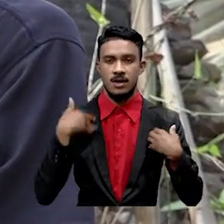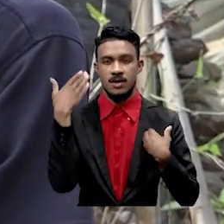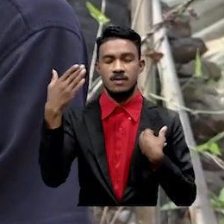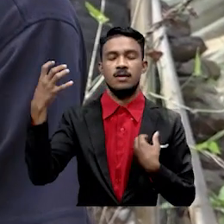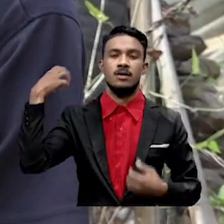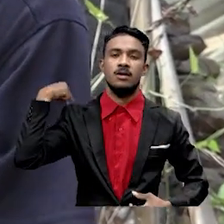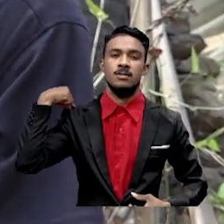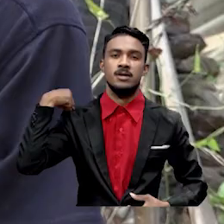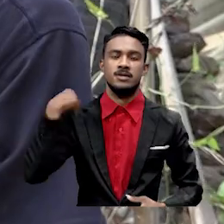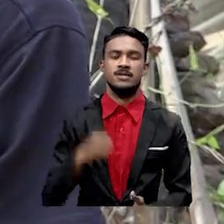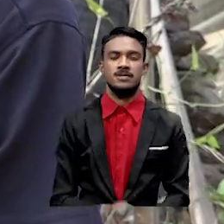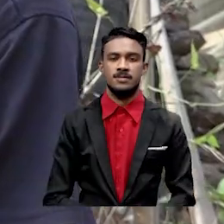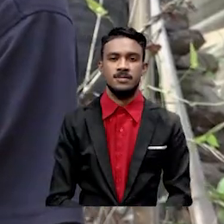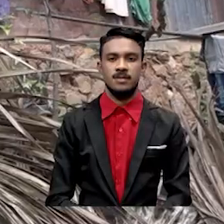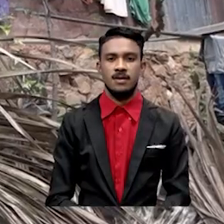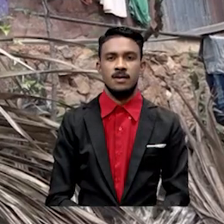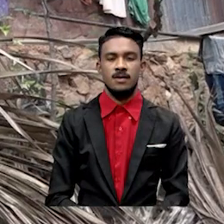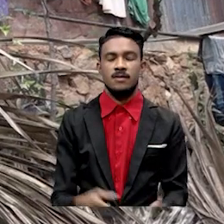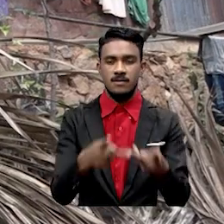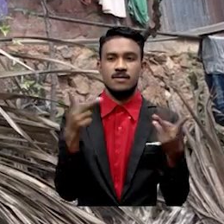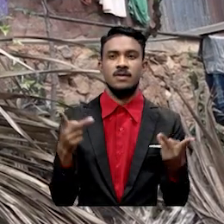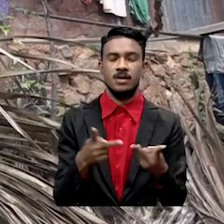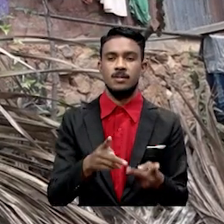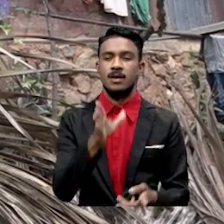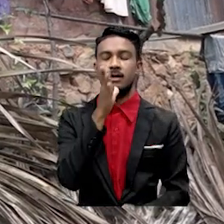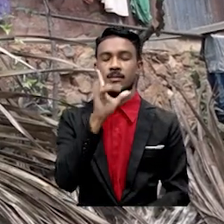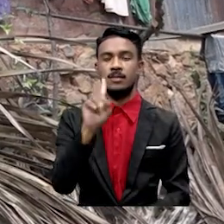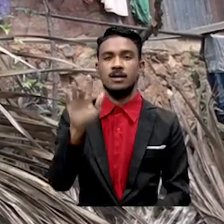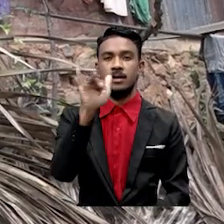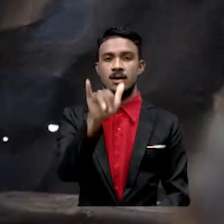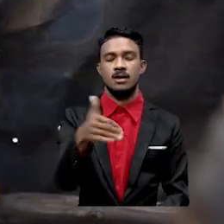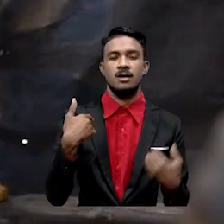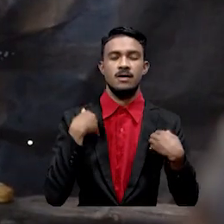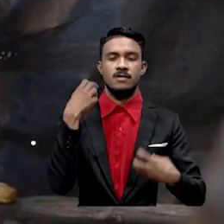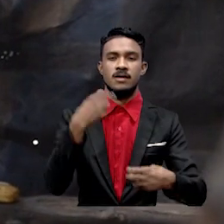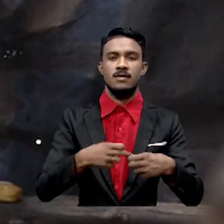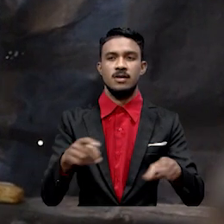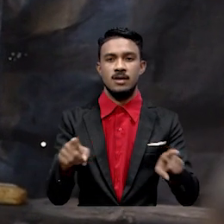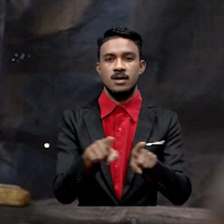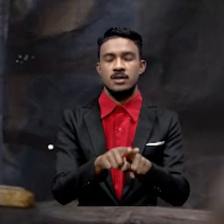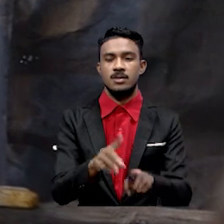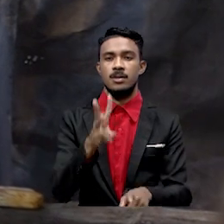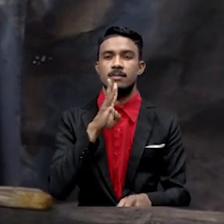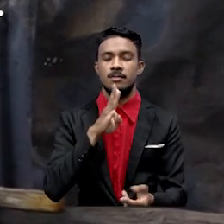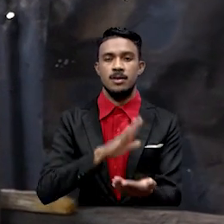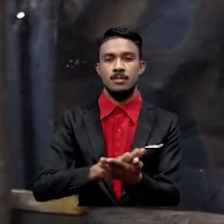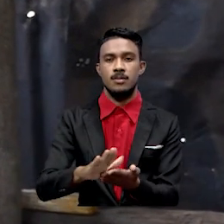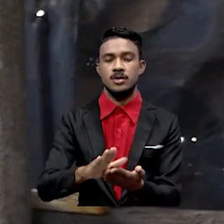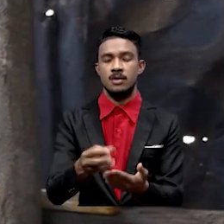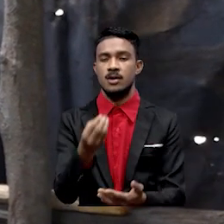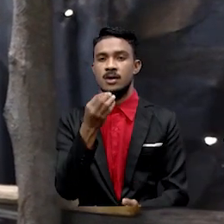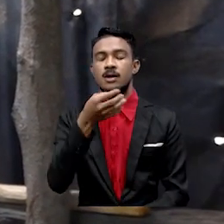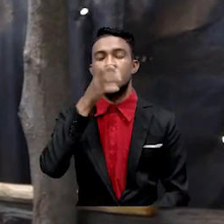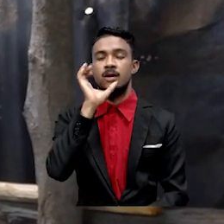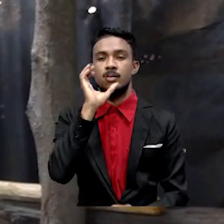kabas. Fating ne be inan faluk helaba, iha dificultadi mos babe mos, hodi konsumur lor